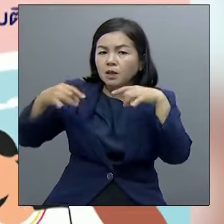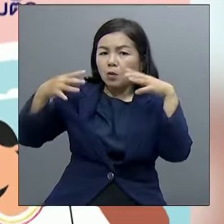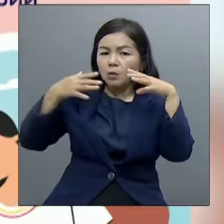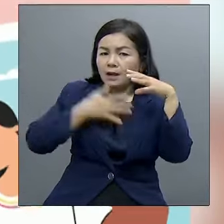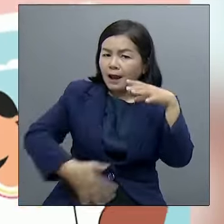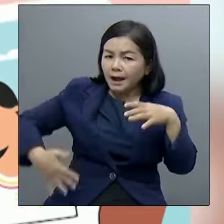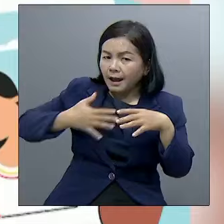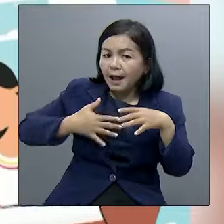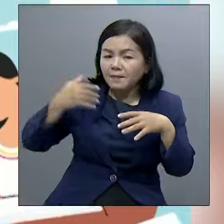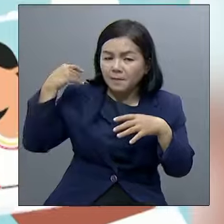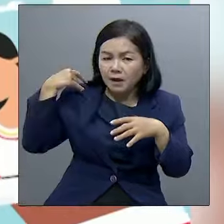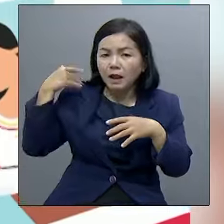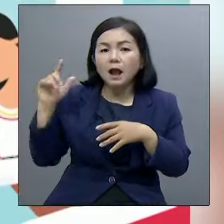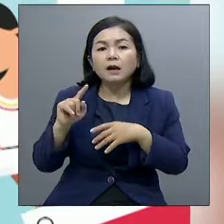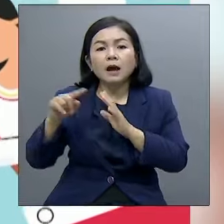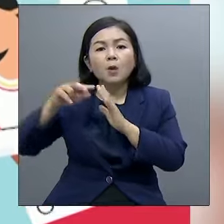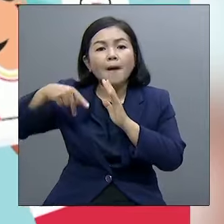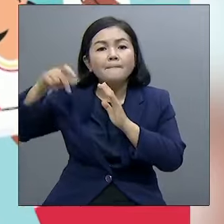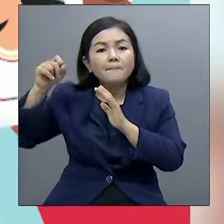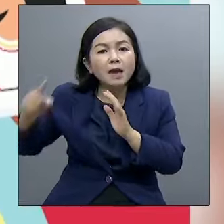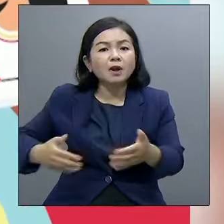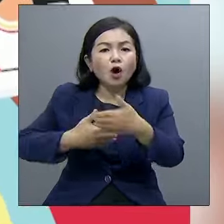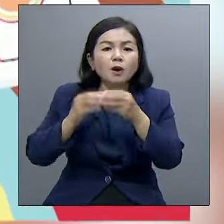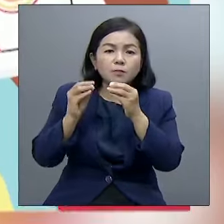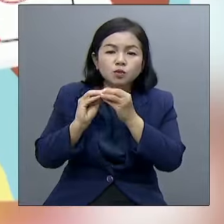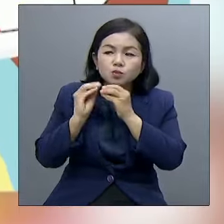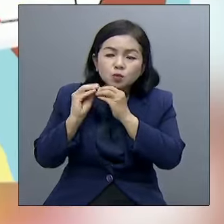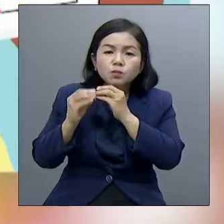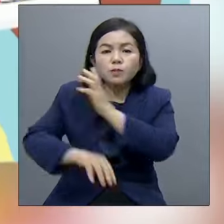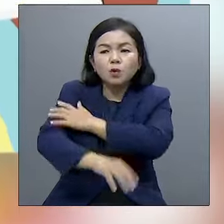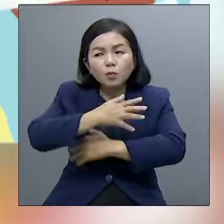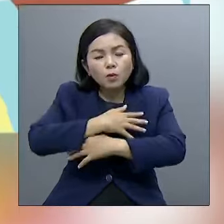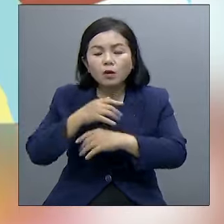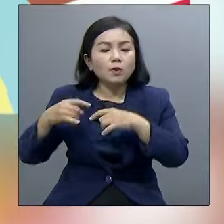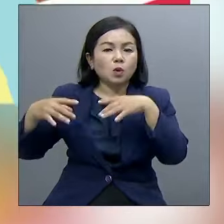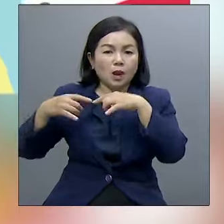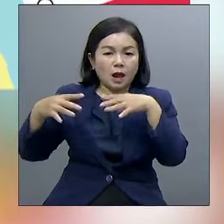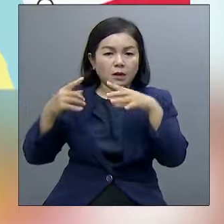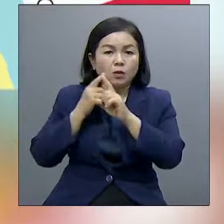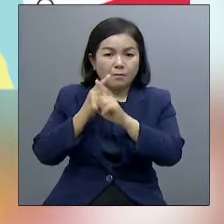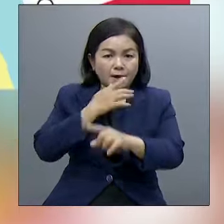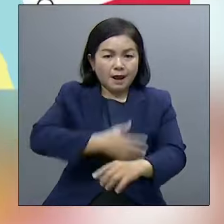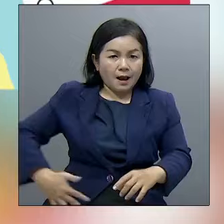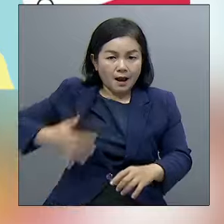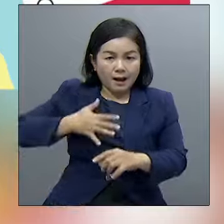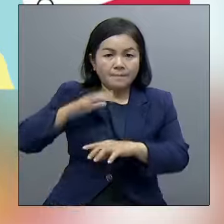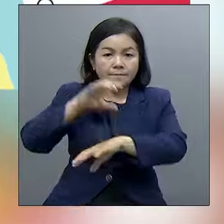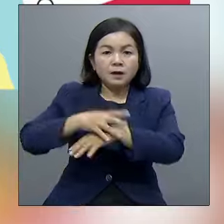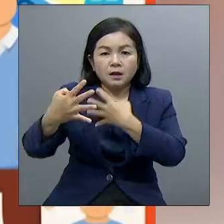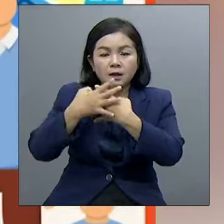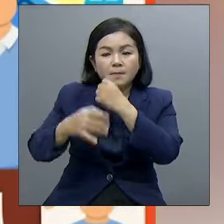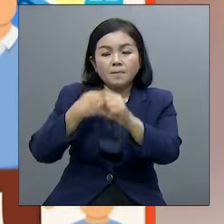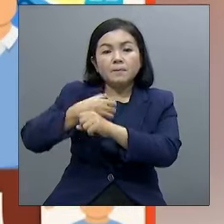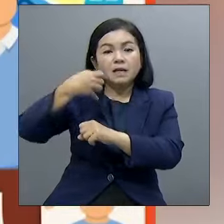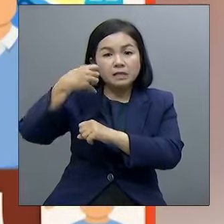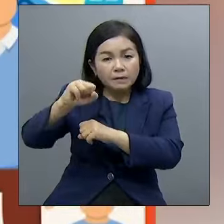ต่เป็นอนาจารแบบเฮ้ยมีเรื่องของทางเพศแล้วนะไปกอดจูบรูปคลำไปอะไรต่างๆเหล่านี ้ อันเนี้ยจะโทษจำคุกเนี่ยไม่เกิน10ปีหรือปรับไม่เกิน 200,000